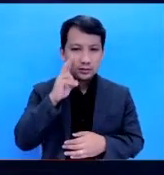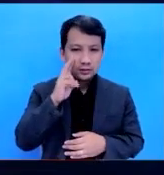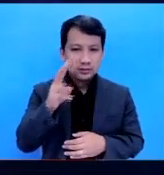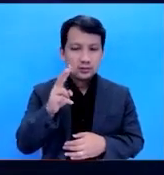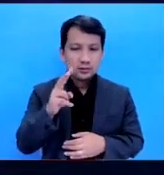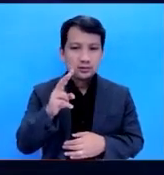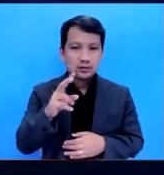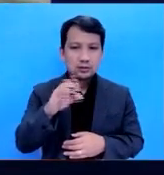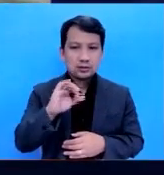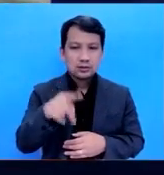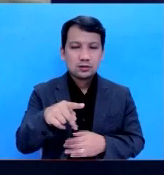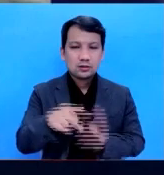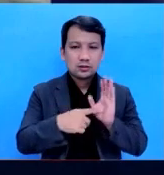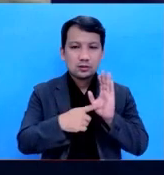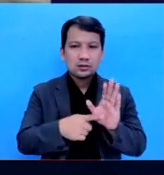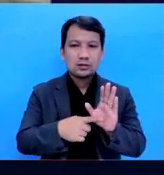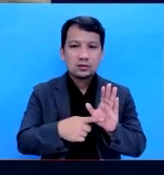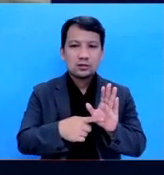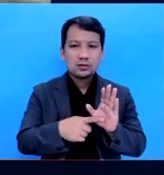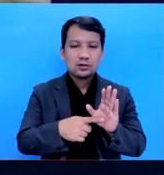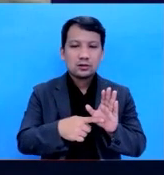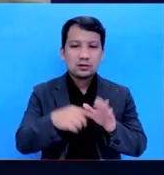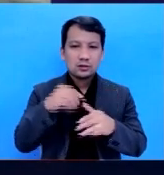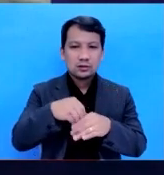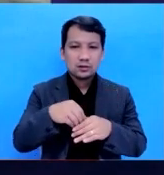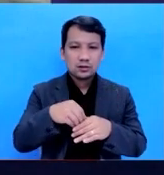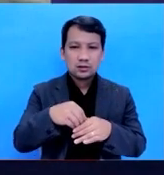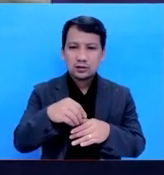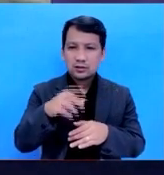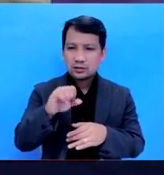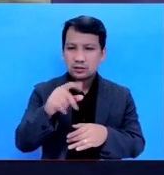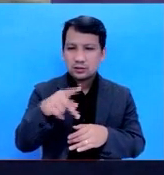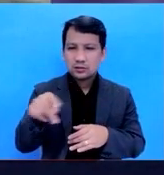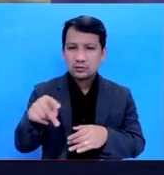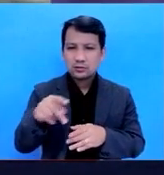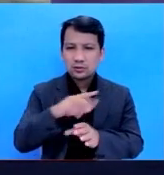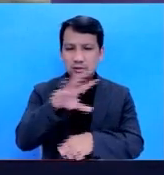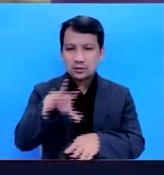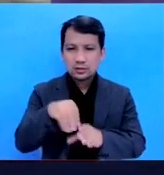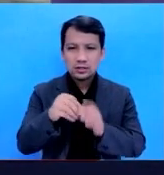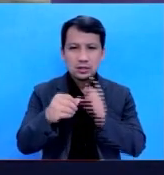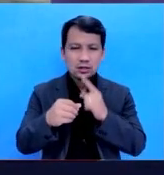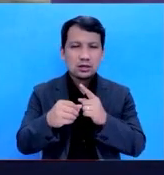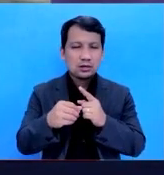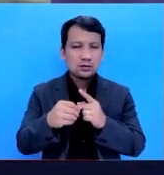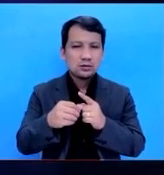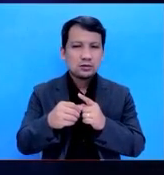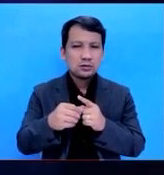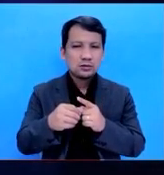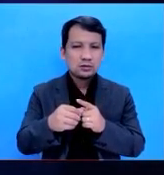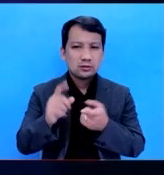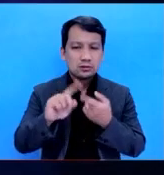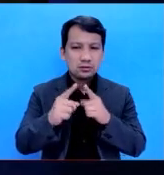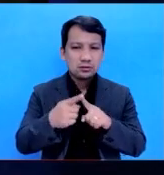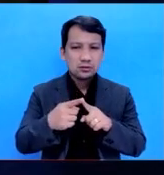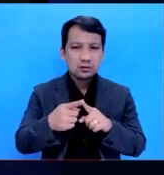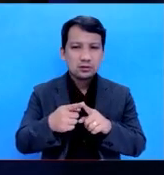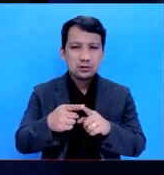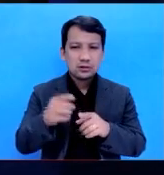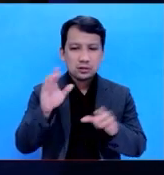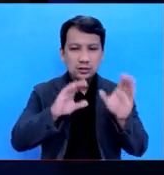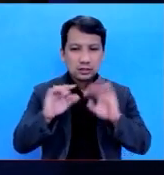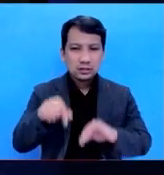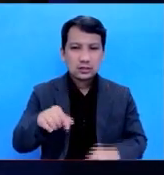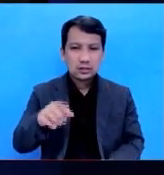ng series na In the Soup sa July. Makakasama niya sa In the Soup ang friendship trip ang celebrity barkada niyang